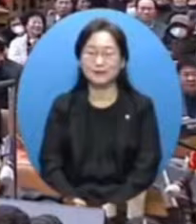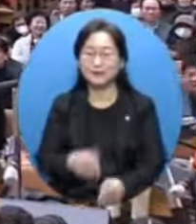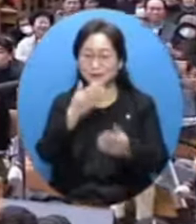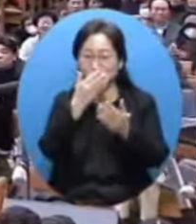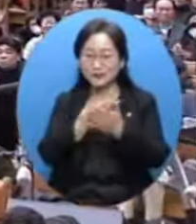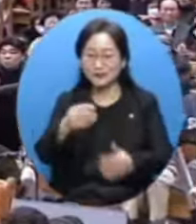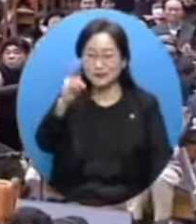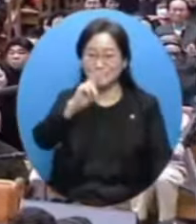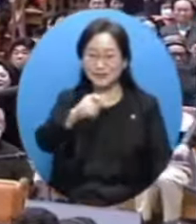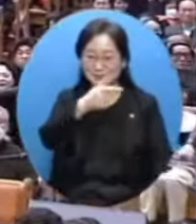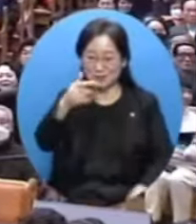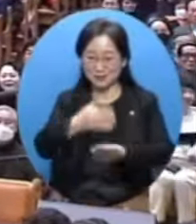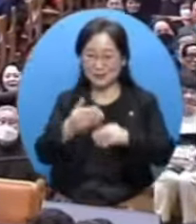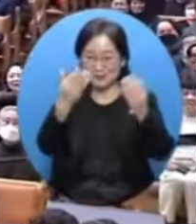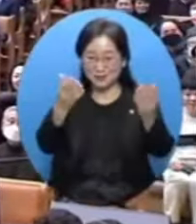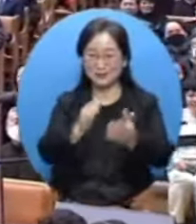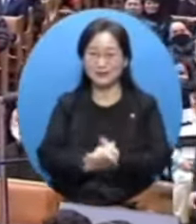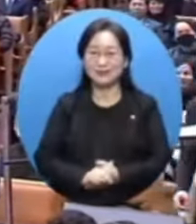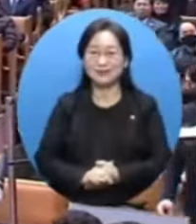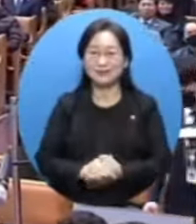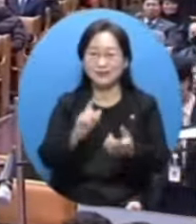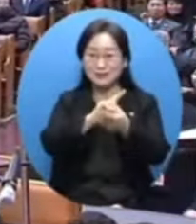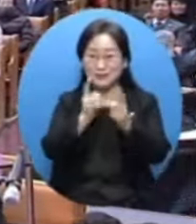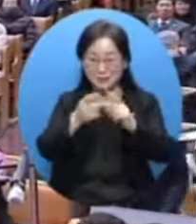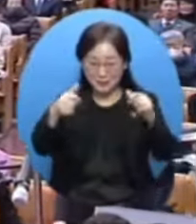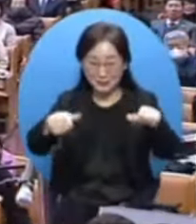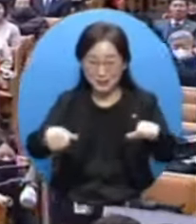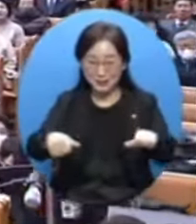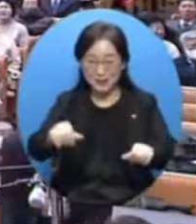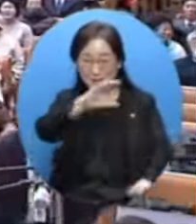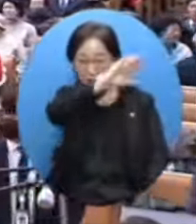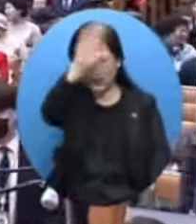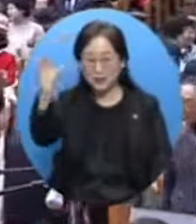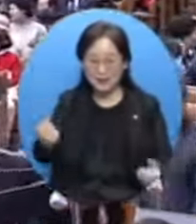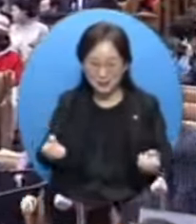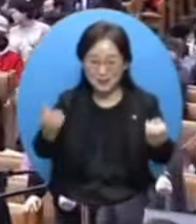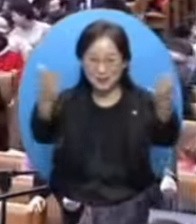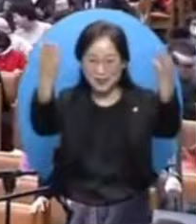귀한 찬양을 감사드립니다 아멘 인사합니다 메리